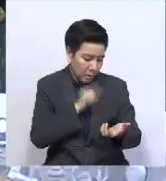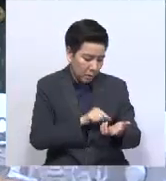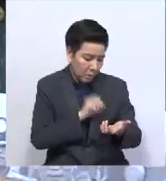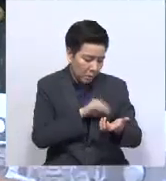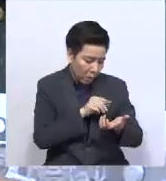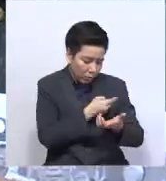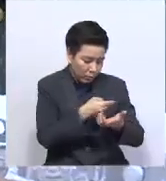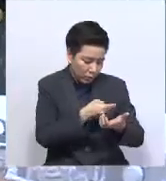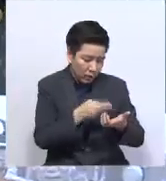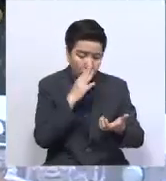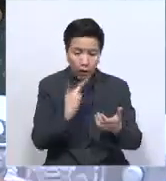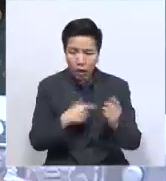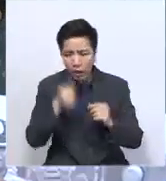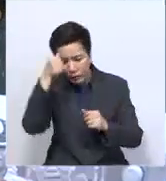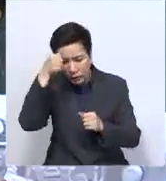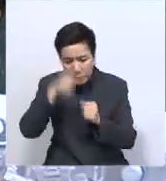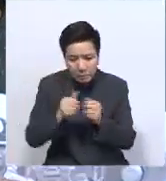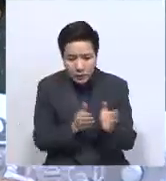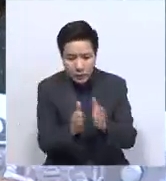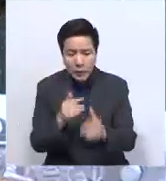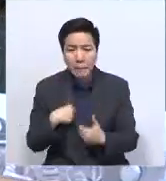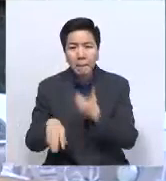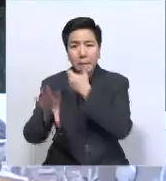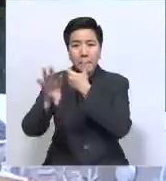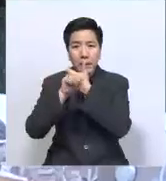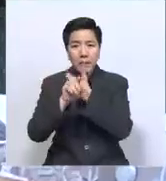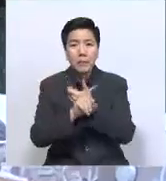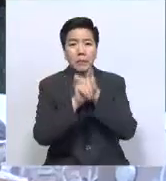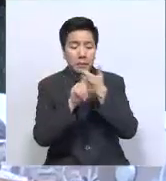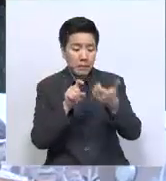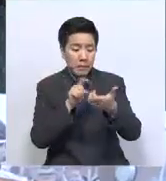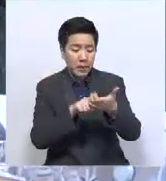เกิดพัดหลงหรือจำทางไม่ได้แล้วก็ถ่ายภาพแล้วก็